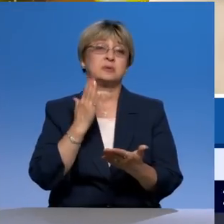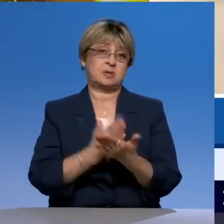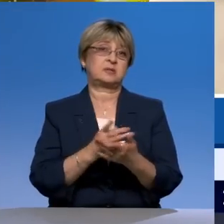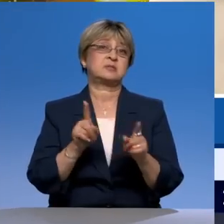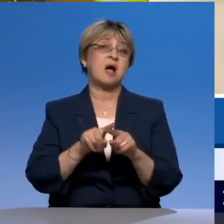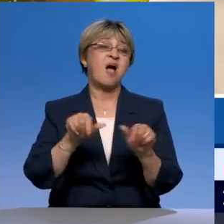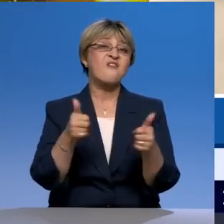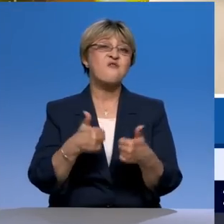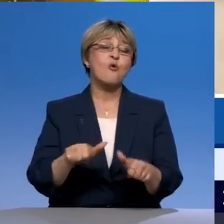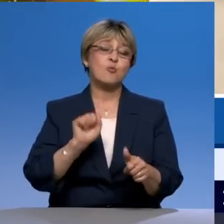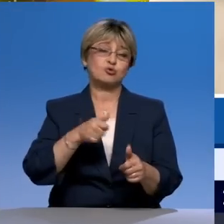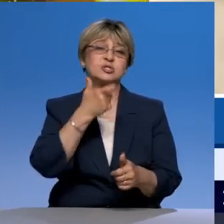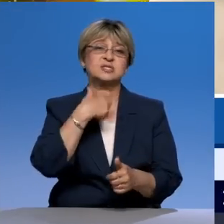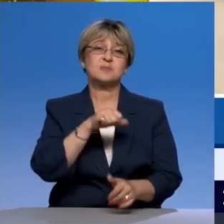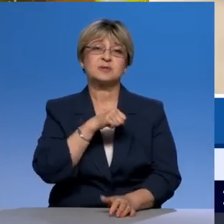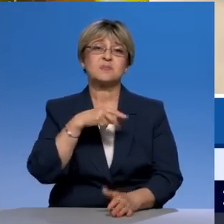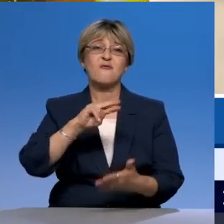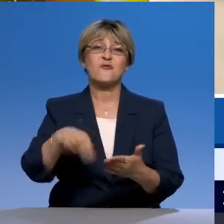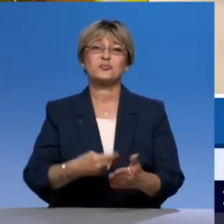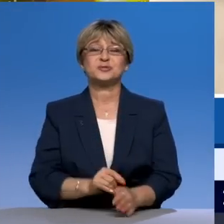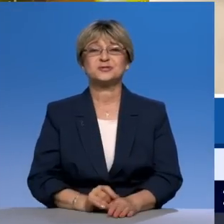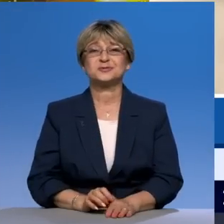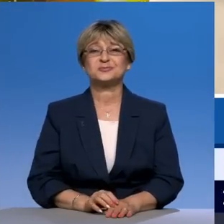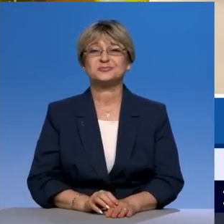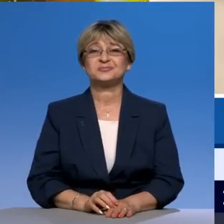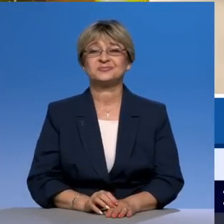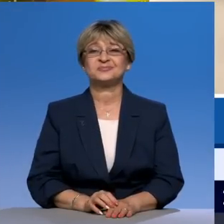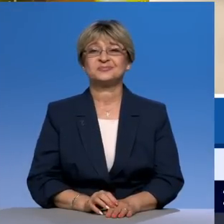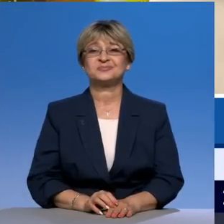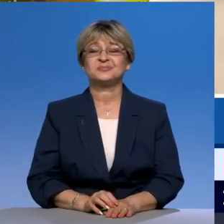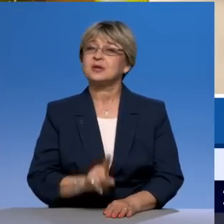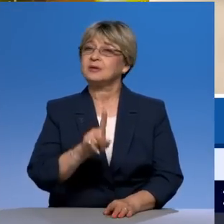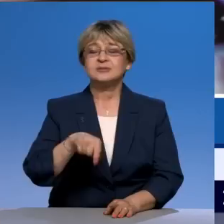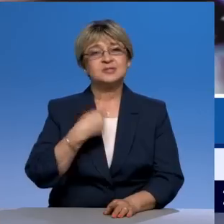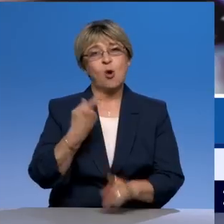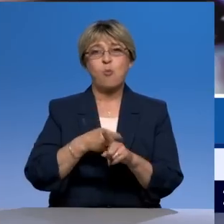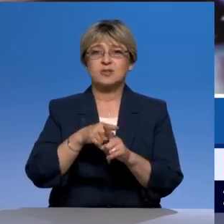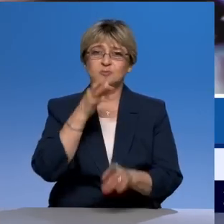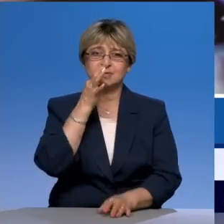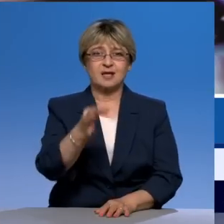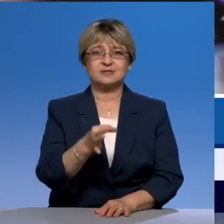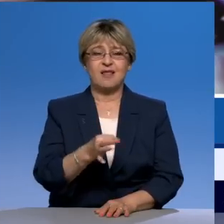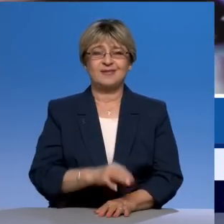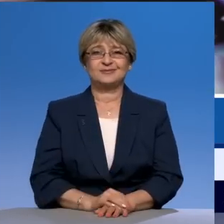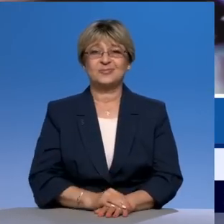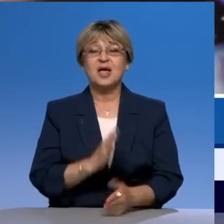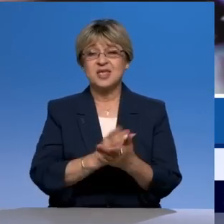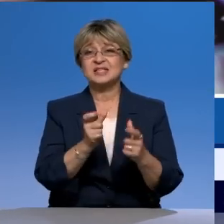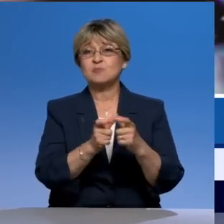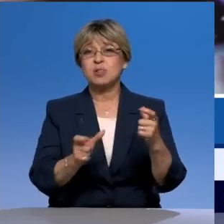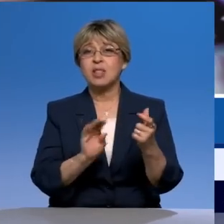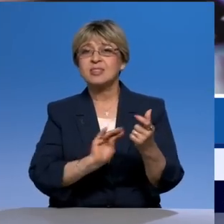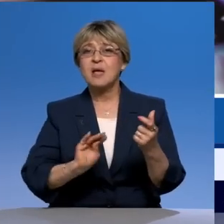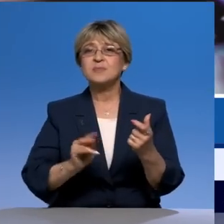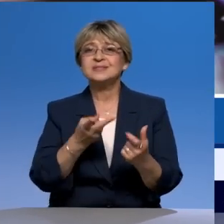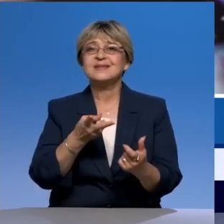врач указывает, может, что для применения для себя, если уж так. Ну, зря вы об этом рассказали, сейчас, знаете, у нас народ. Вот, понимаете, сегодня как раз говорили о